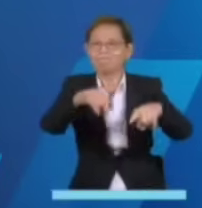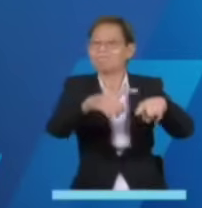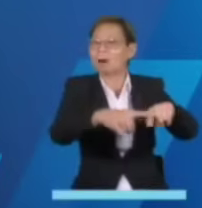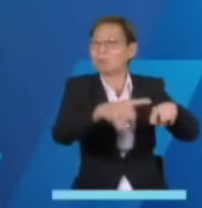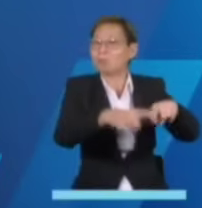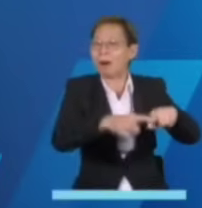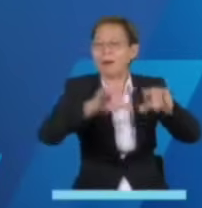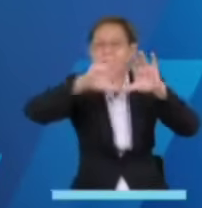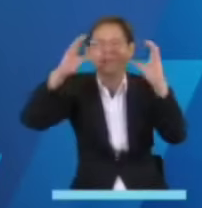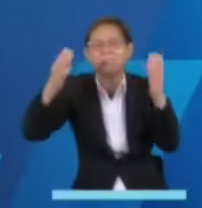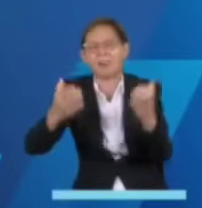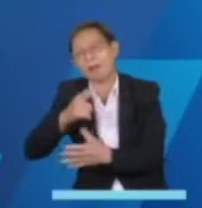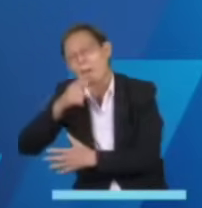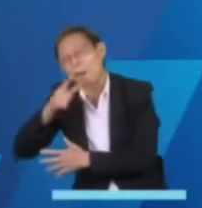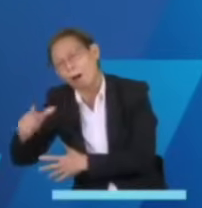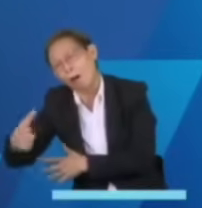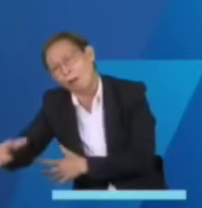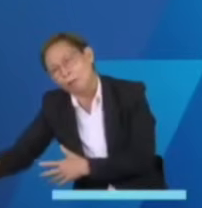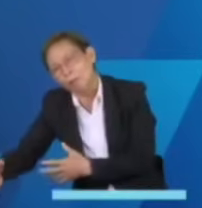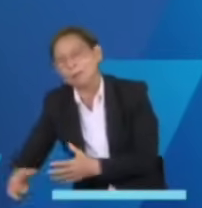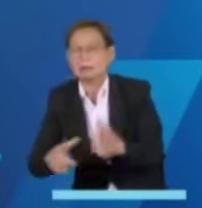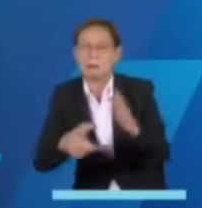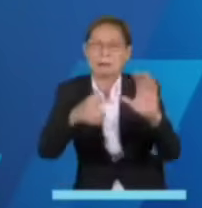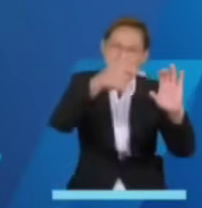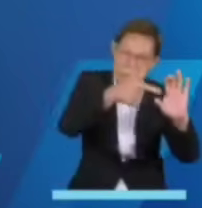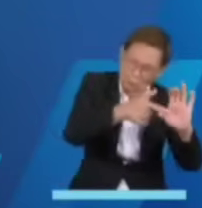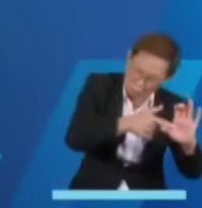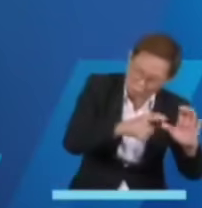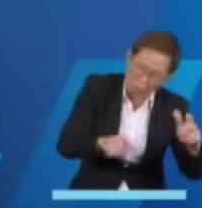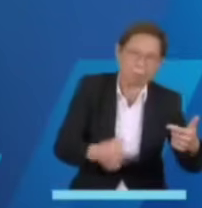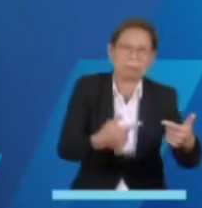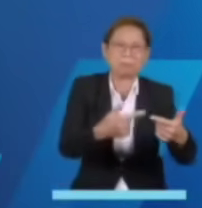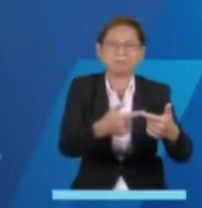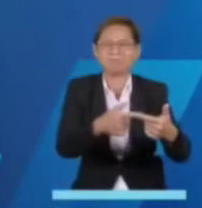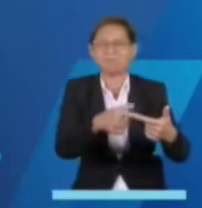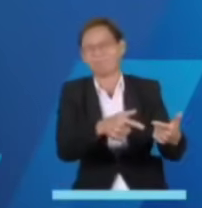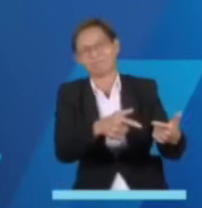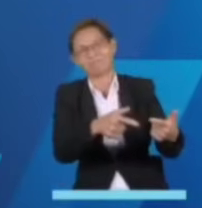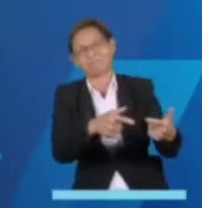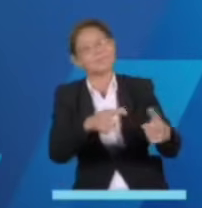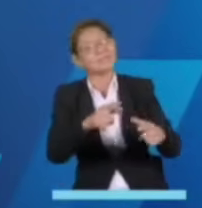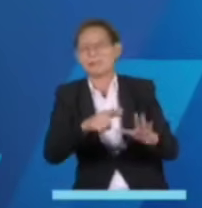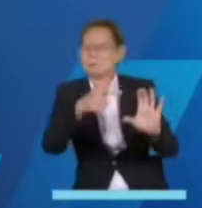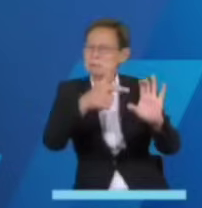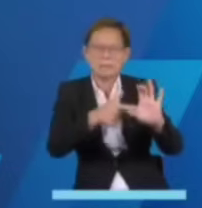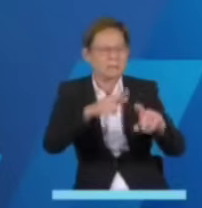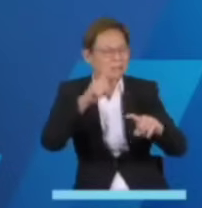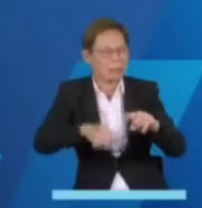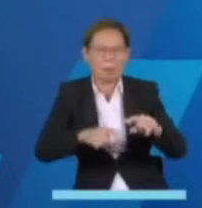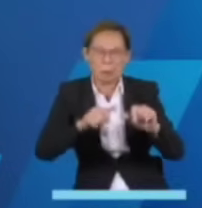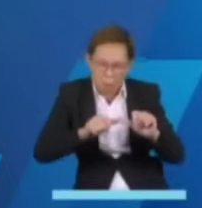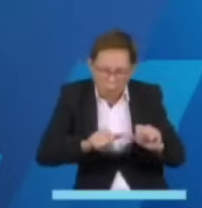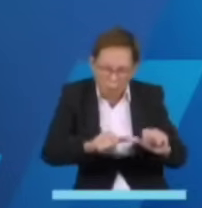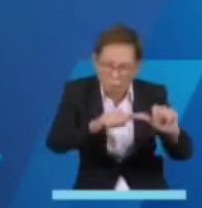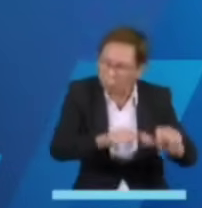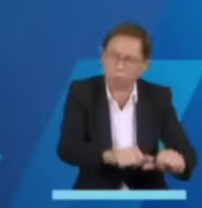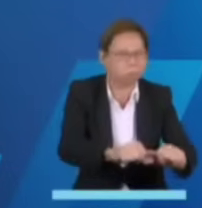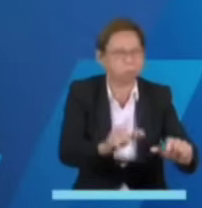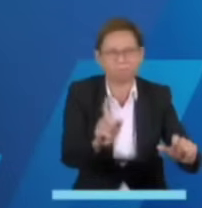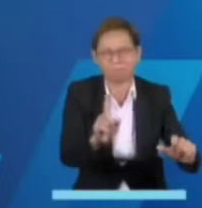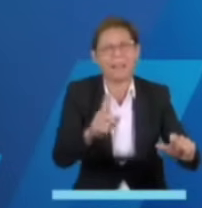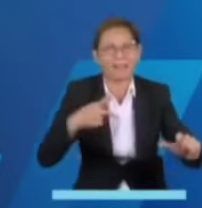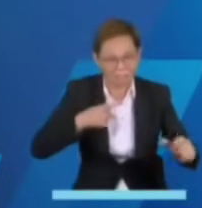kebergantungan kepada tenaga lama, minyak, itu tidak dapat bertahan lagi. Ini yang disebut